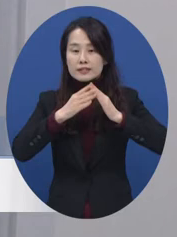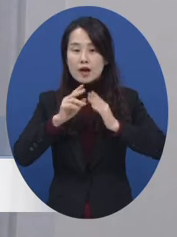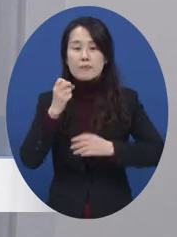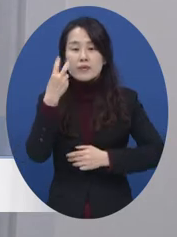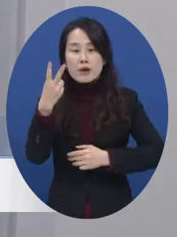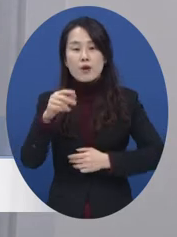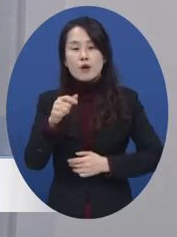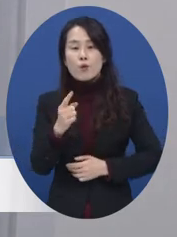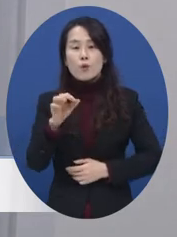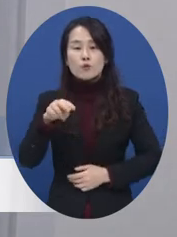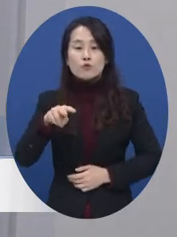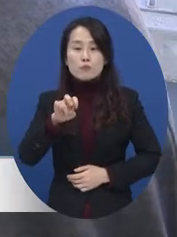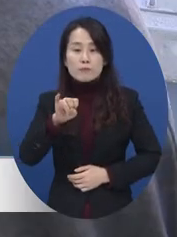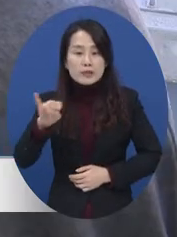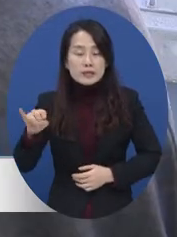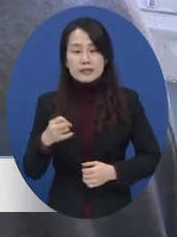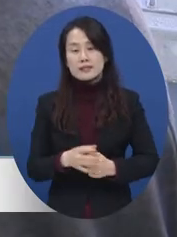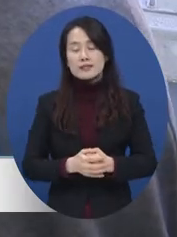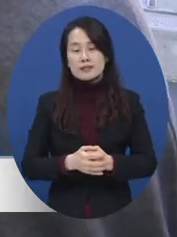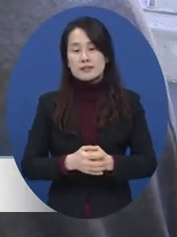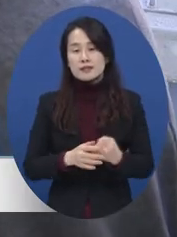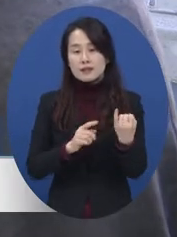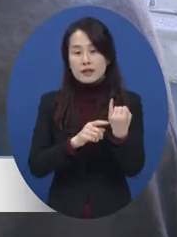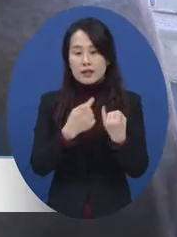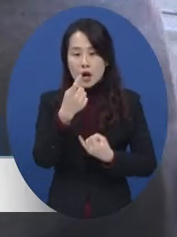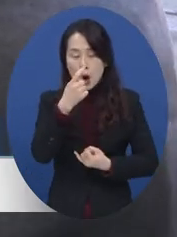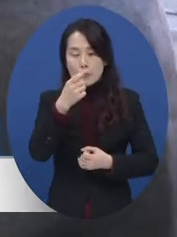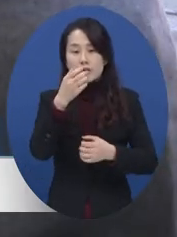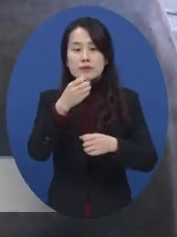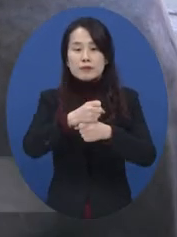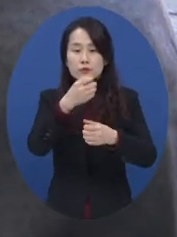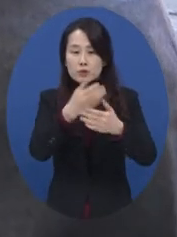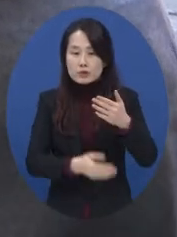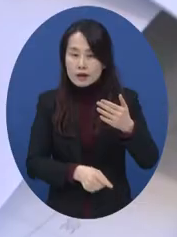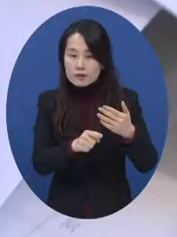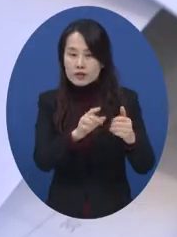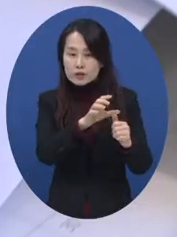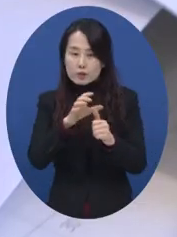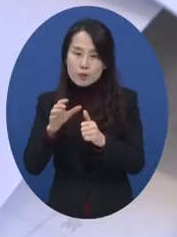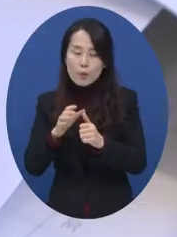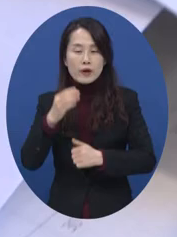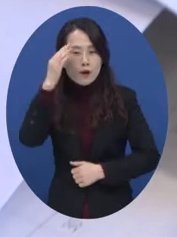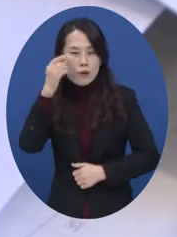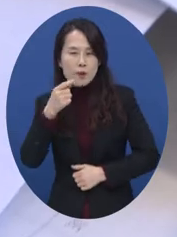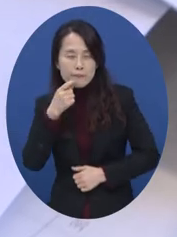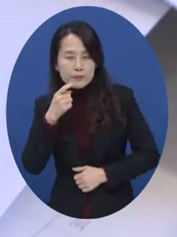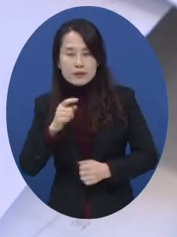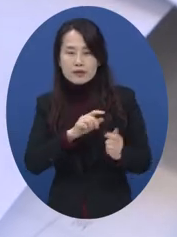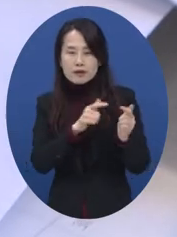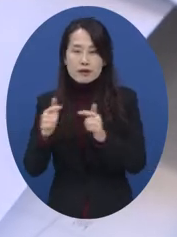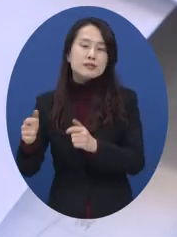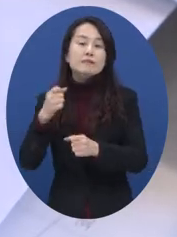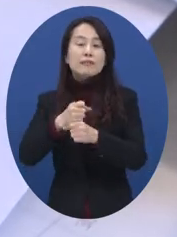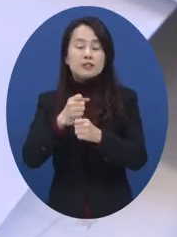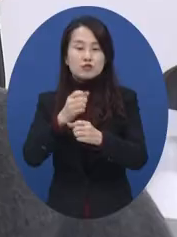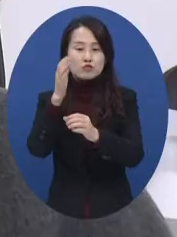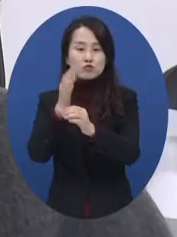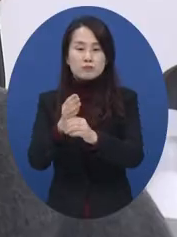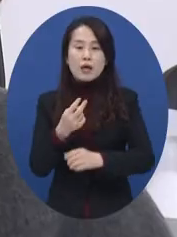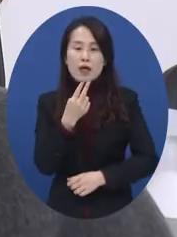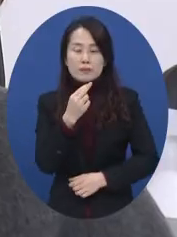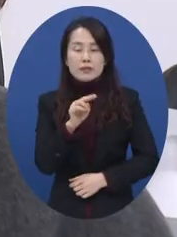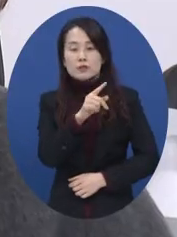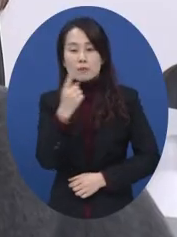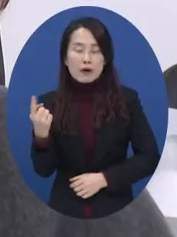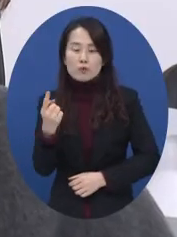창업 2개월 차인 고유미 씨. 커피를 만들고 남은 찌꺼기를 활용해 화분이나 벽돌, 연필 등의 제품을 만들고 있습니다. 이를